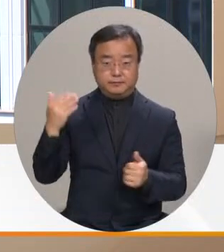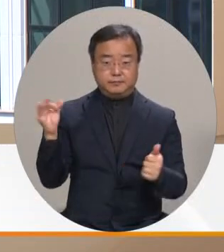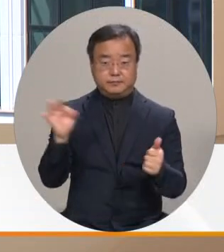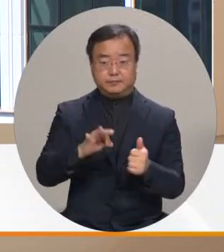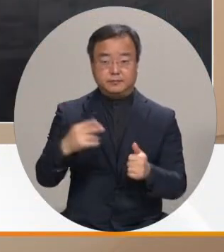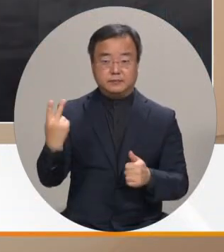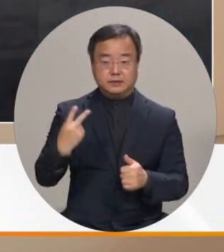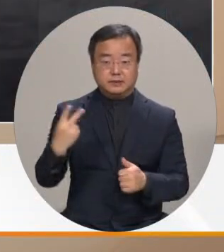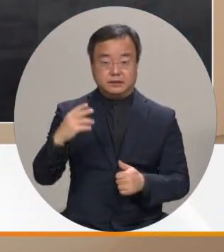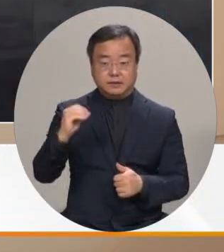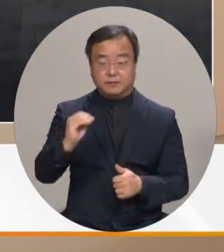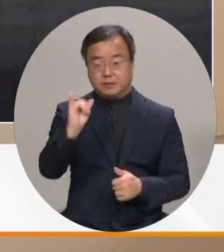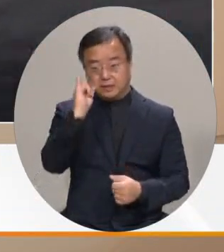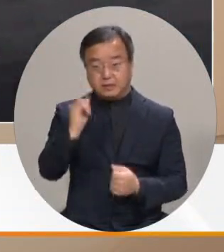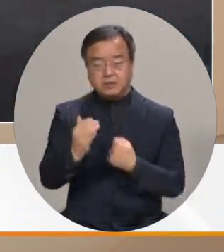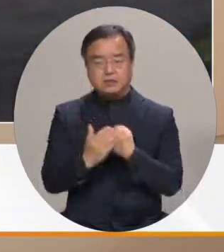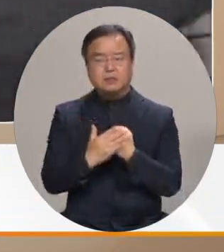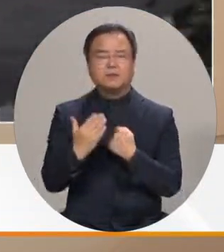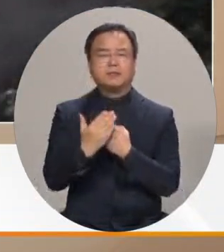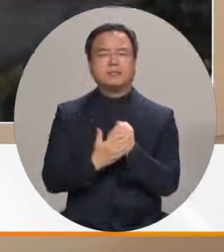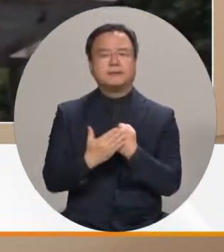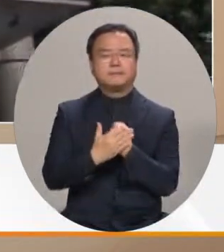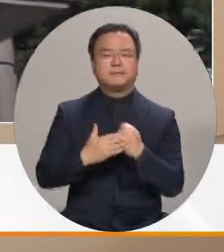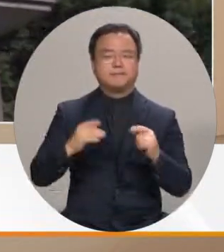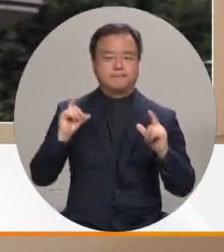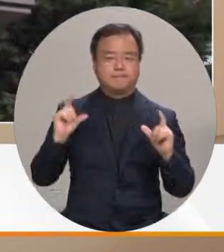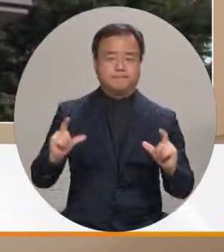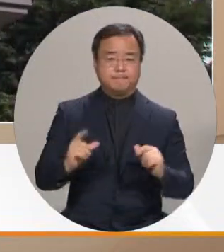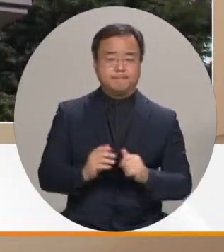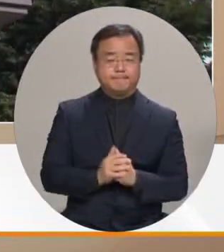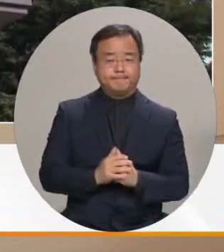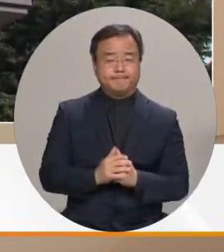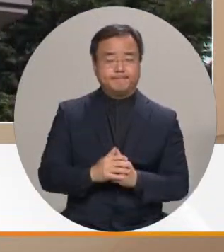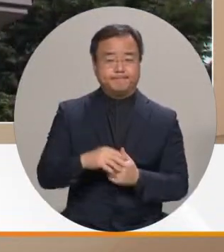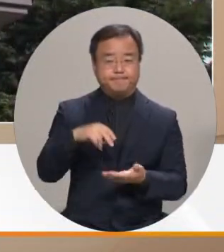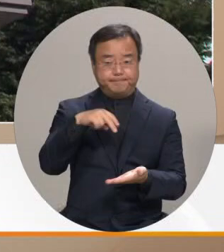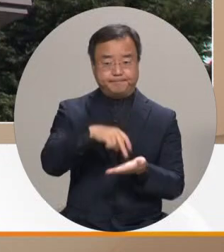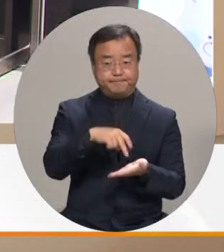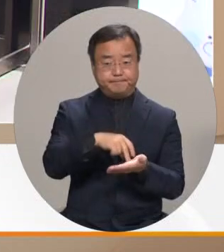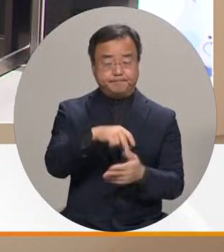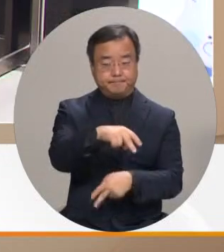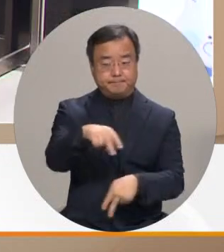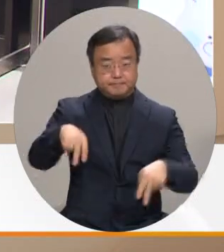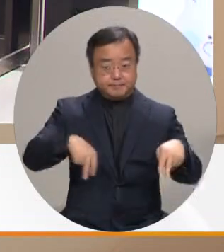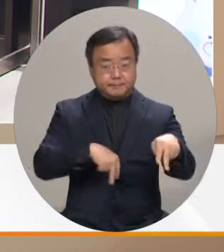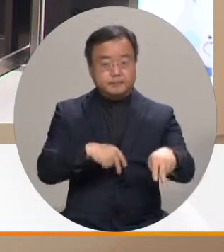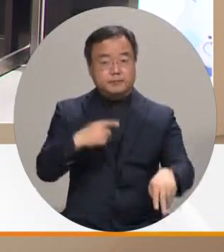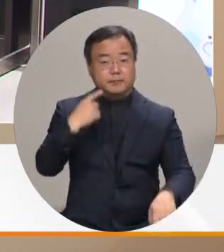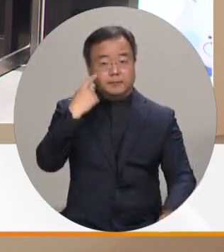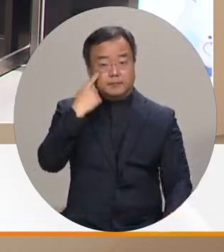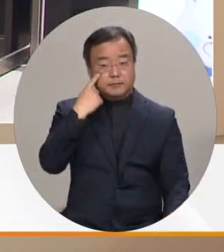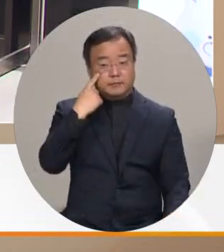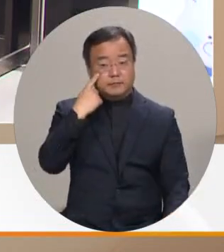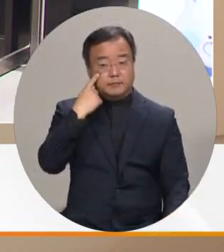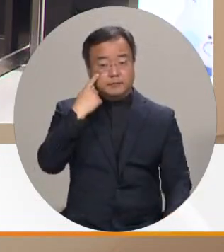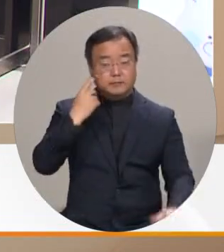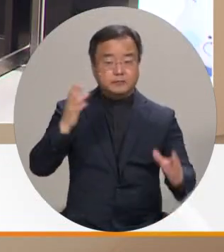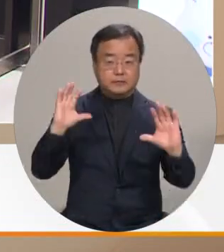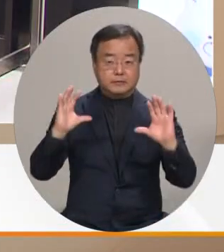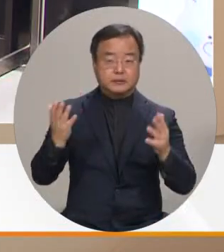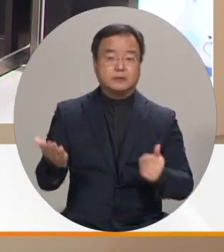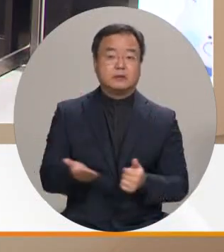때문에 집행위에 이렇게 된 거거든요 그럼 입장을 바꿔 놓고 생각해 보면은요 만약에 아이를